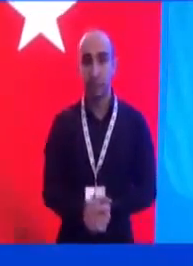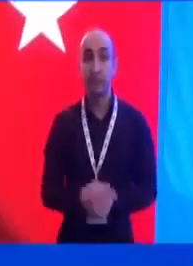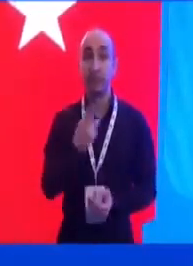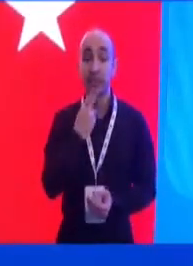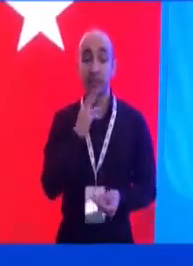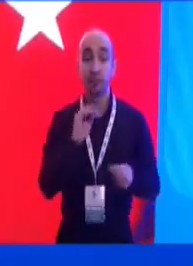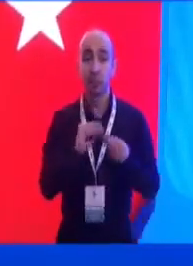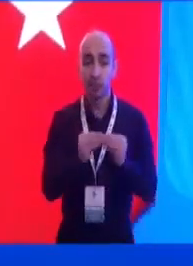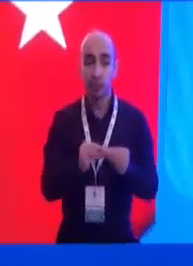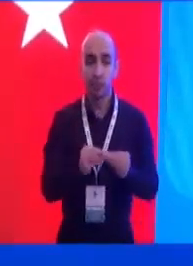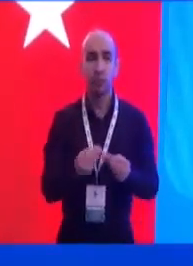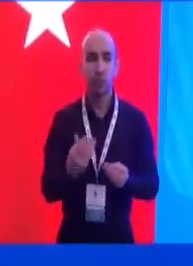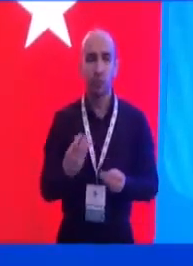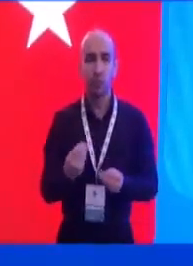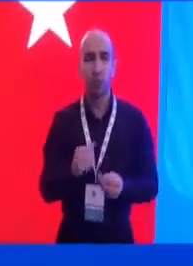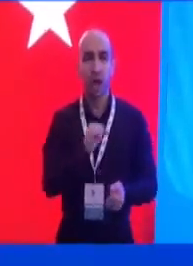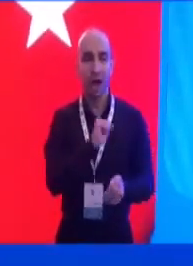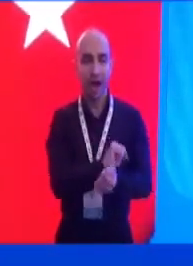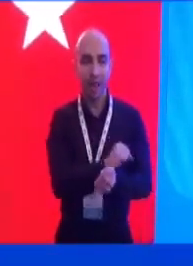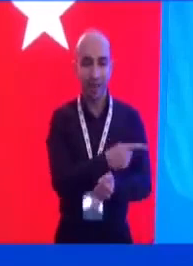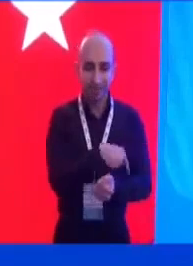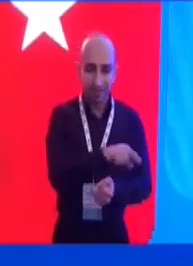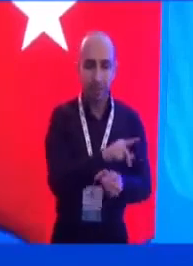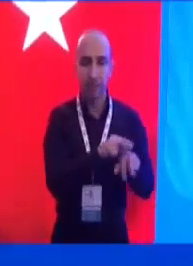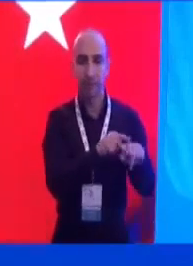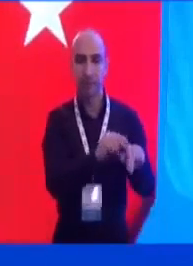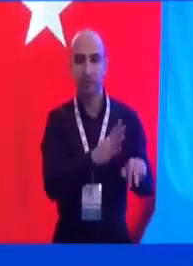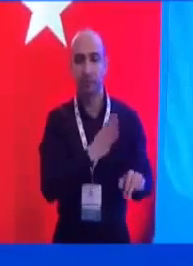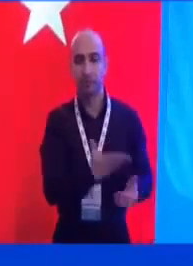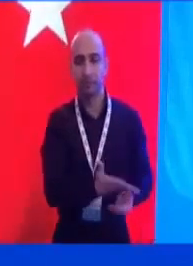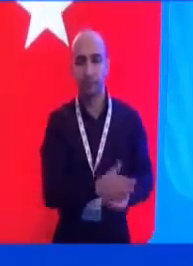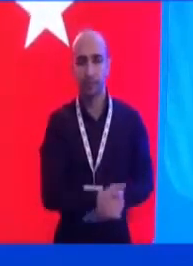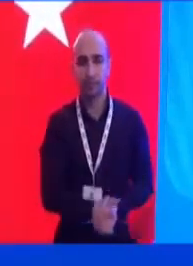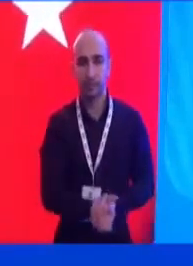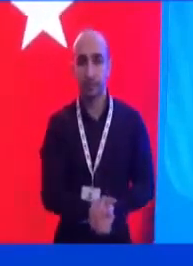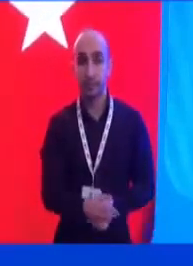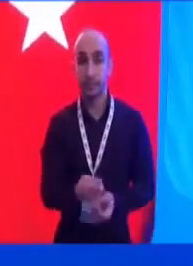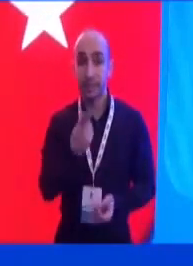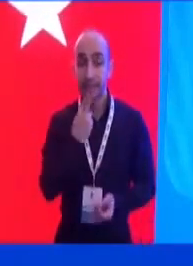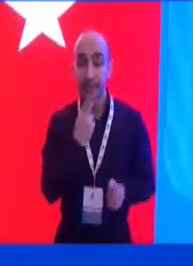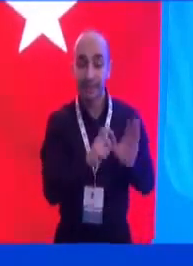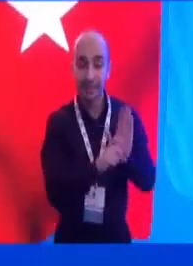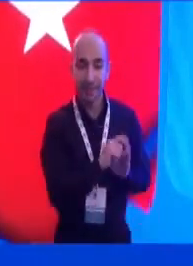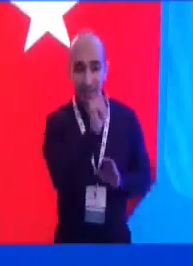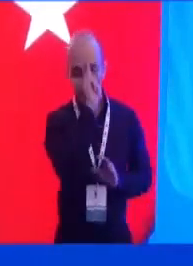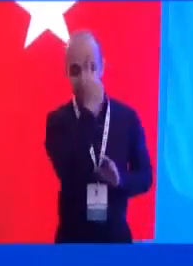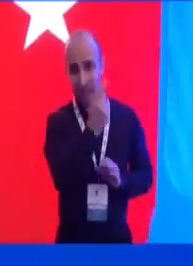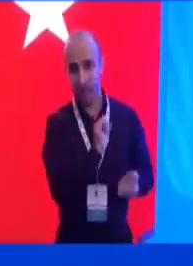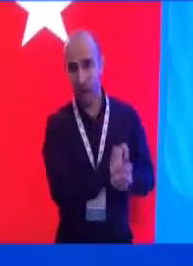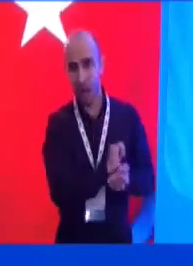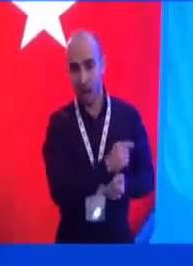sorunları çoğunlukla aile bağlamında ele alınıyor. Kadın kimliği sadece aile ile